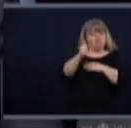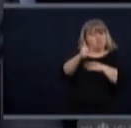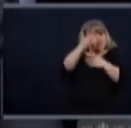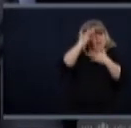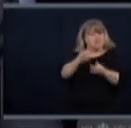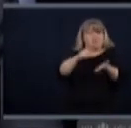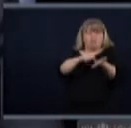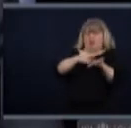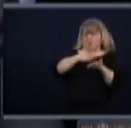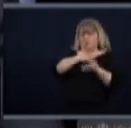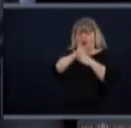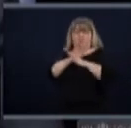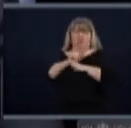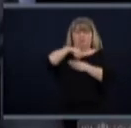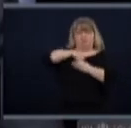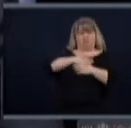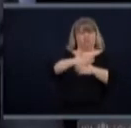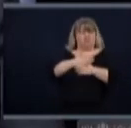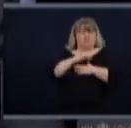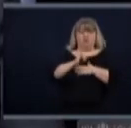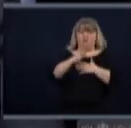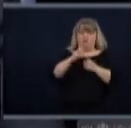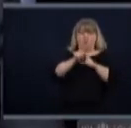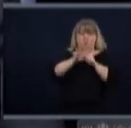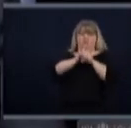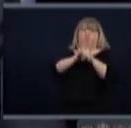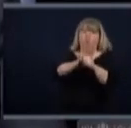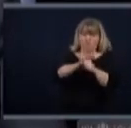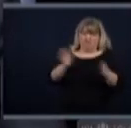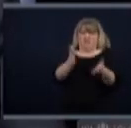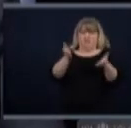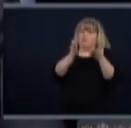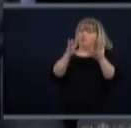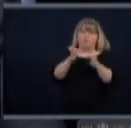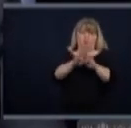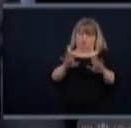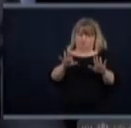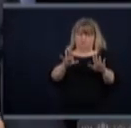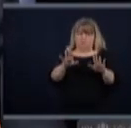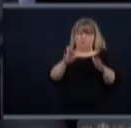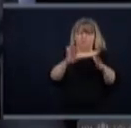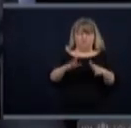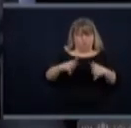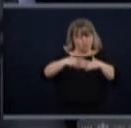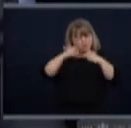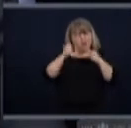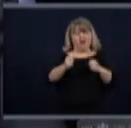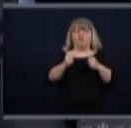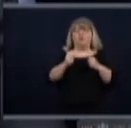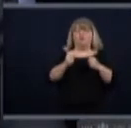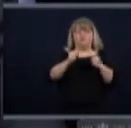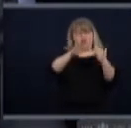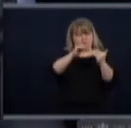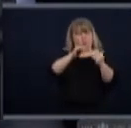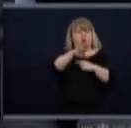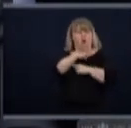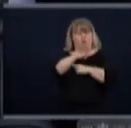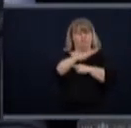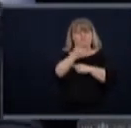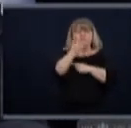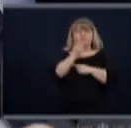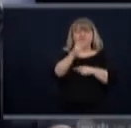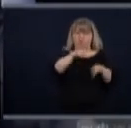pas bousculer personne. Donc, courage, l'espoir est là. Merci